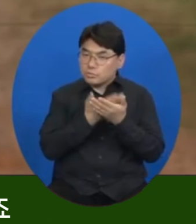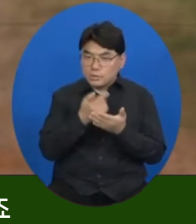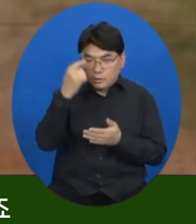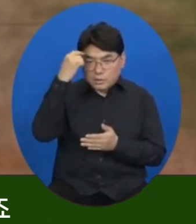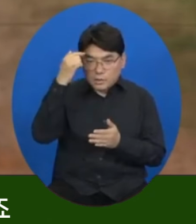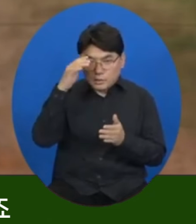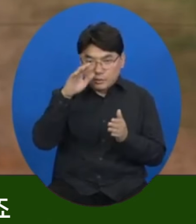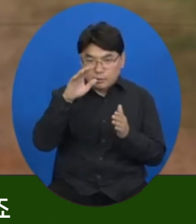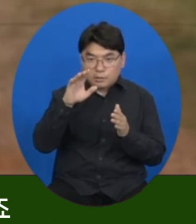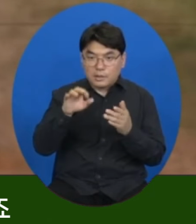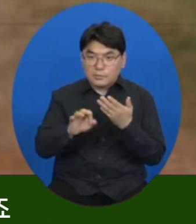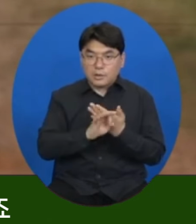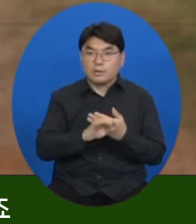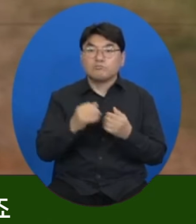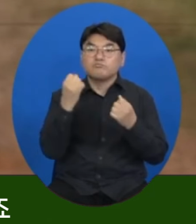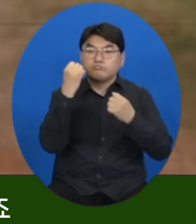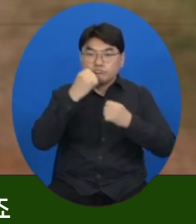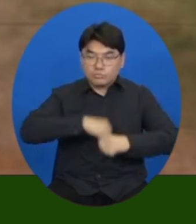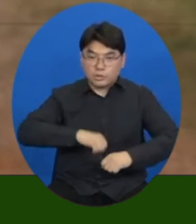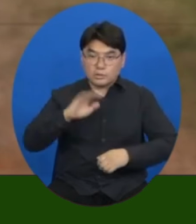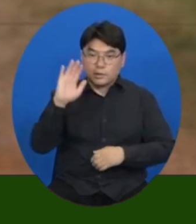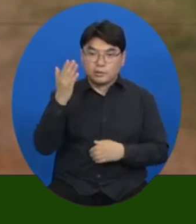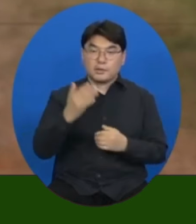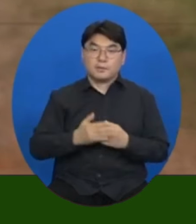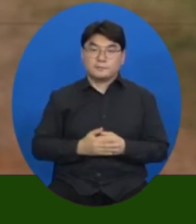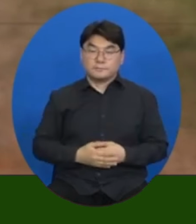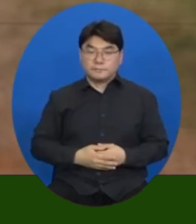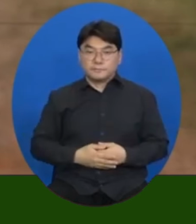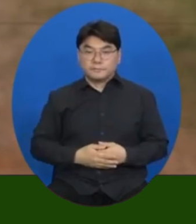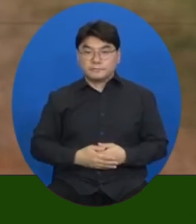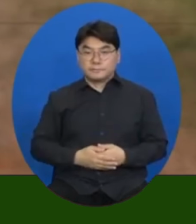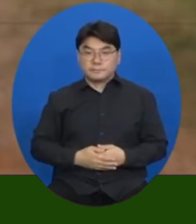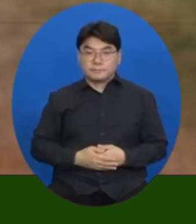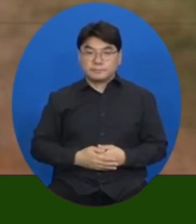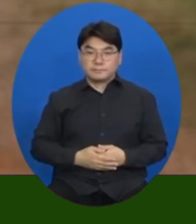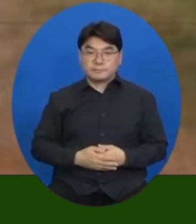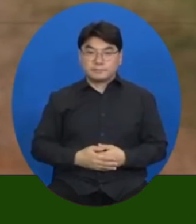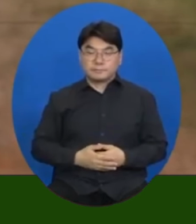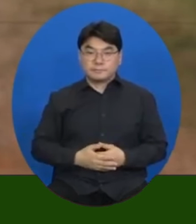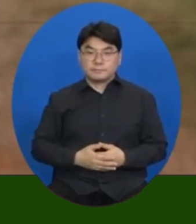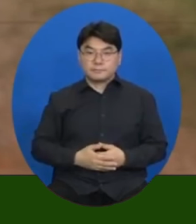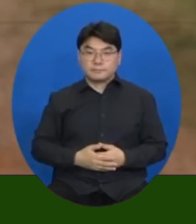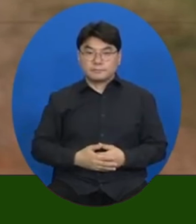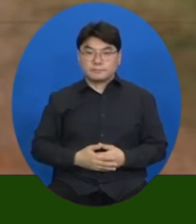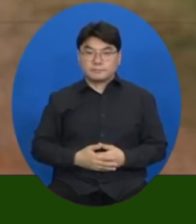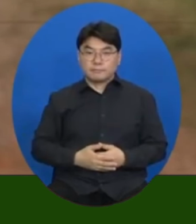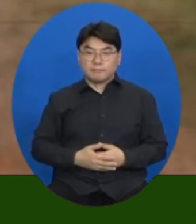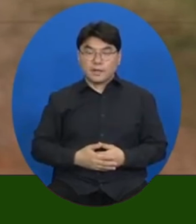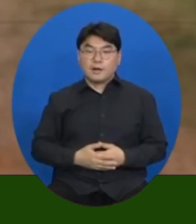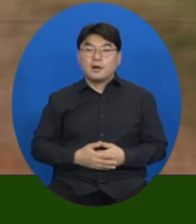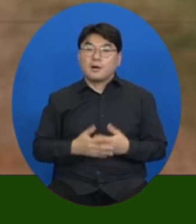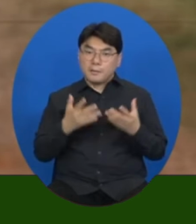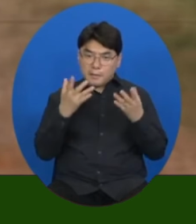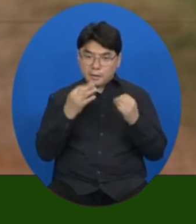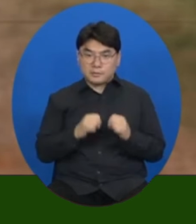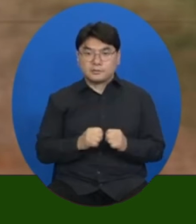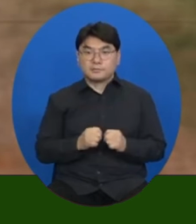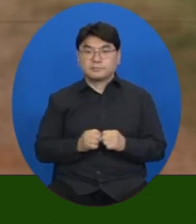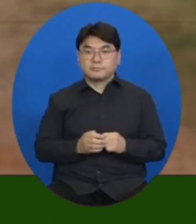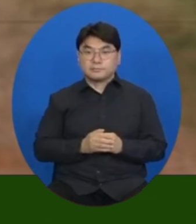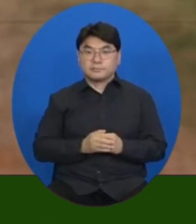무너지는 거죠 그런 일이 온다는 거예 뭐 굉장히 많지만 다 다를 수